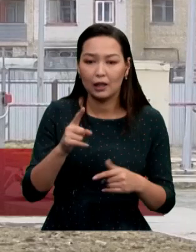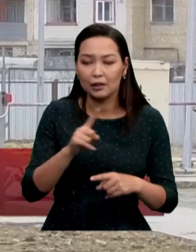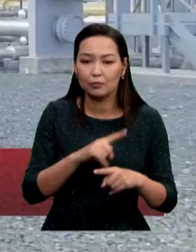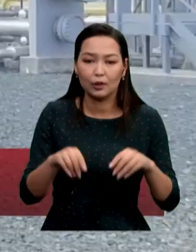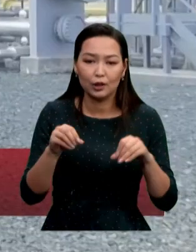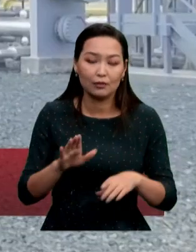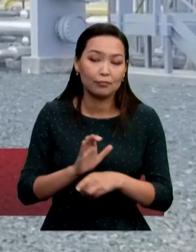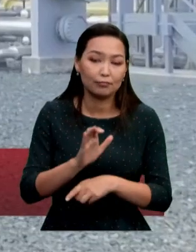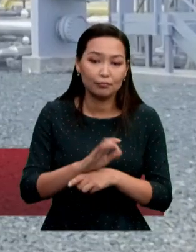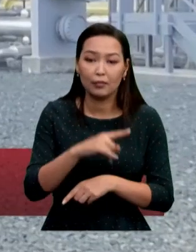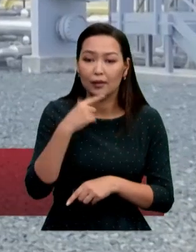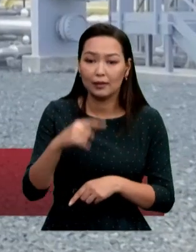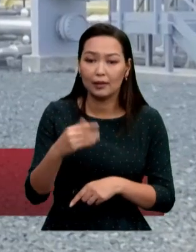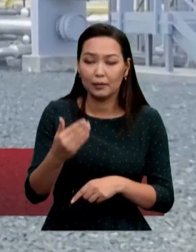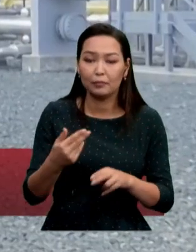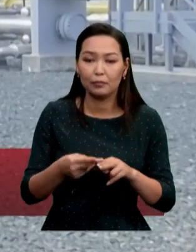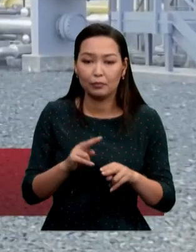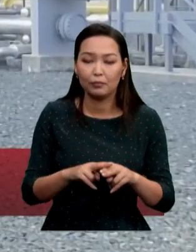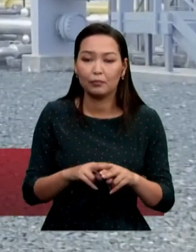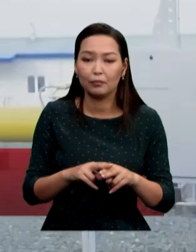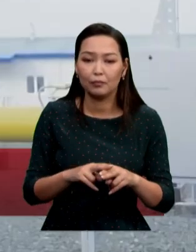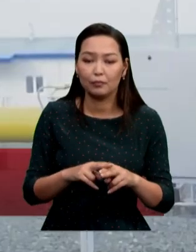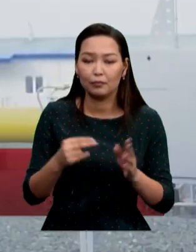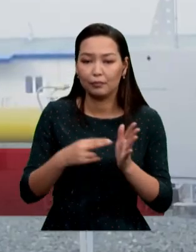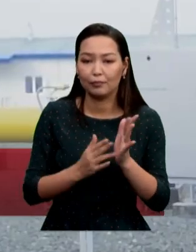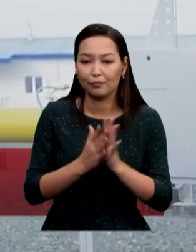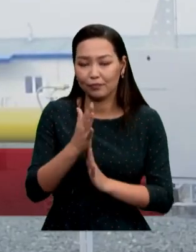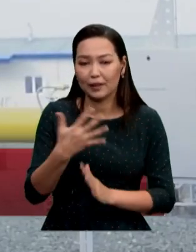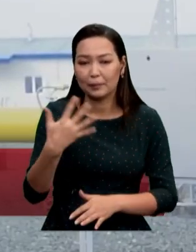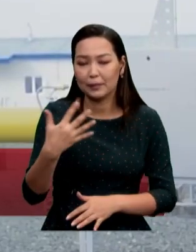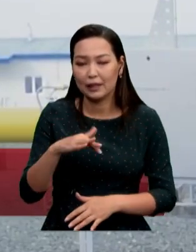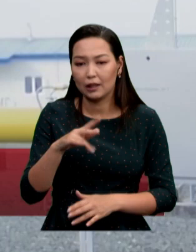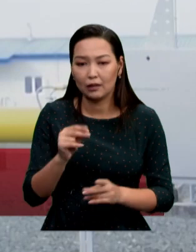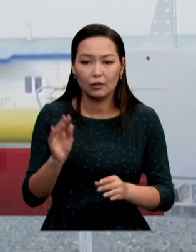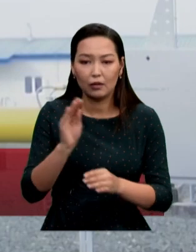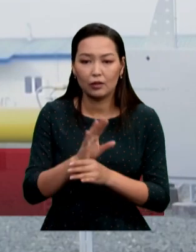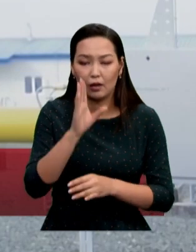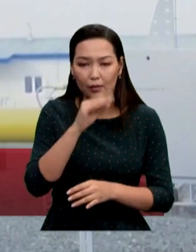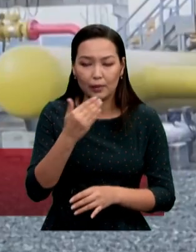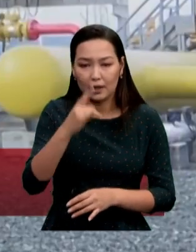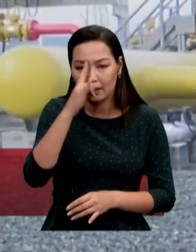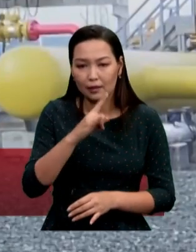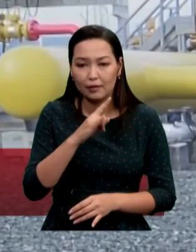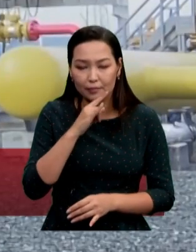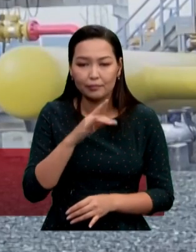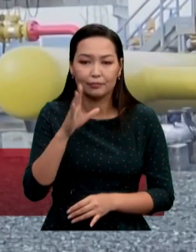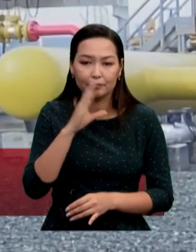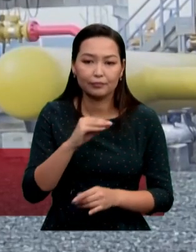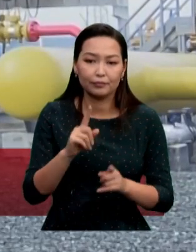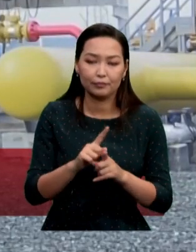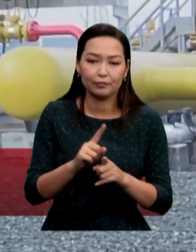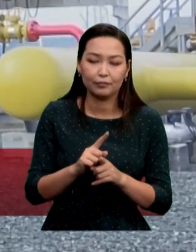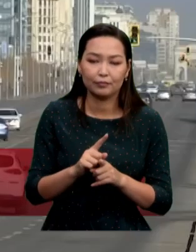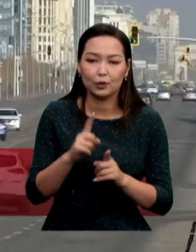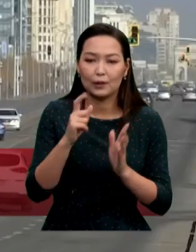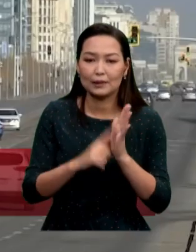импорт из России. Автогаз у соседей стоит в среднем 140-150 тенге. Учитывая курс рубля, в Казахстане цена может доходить до